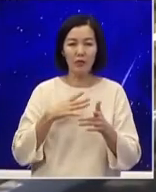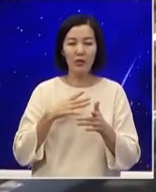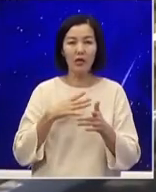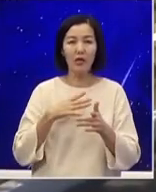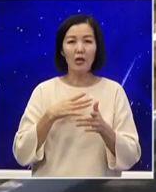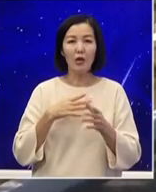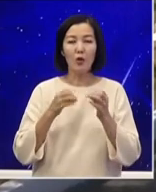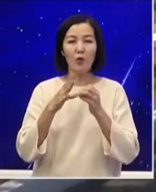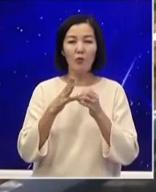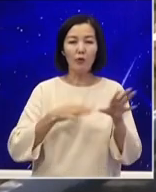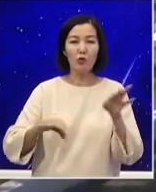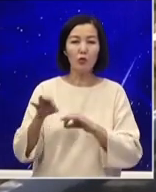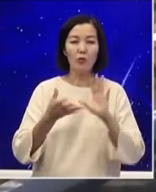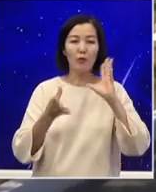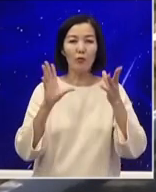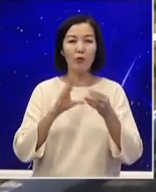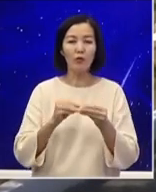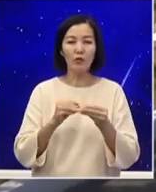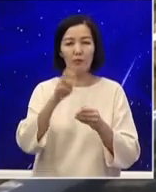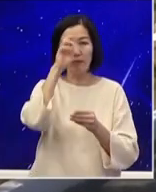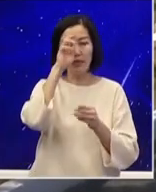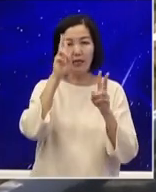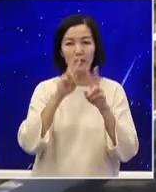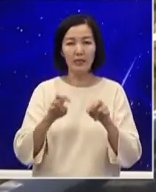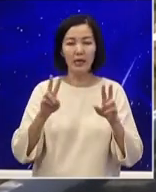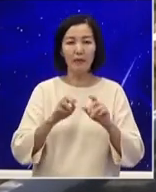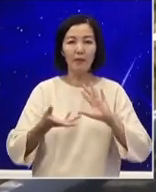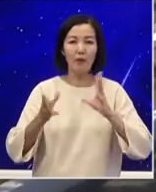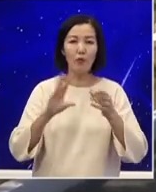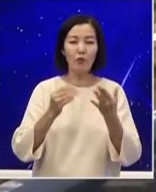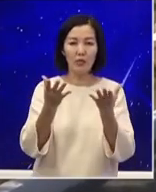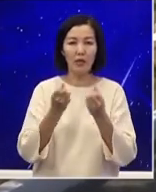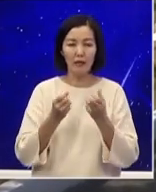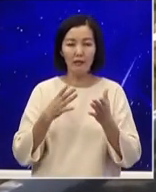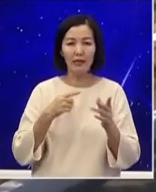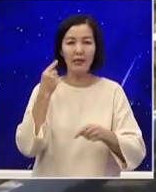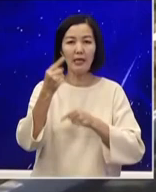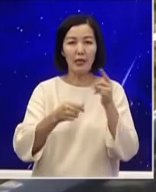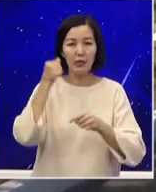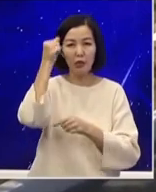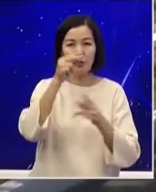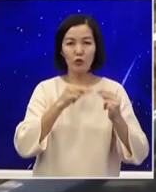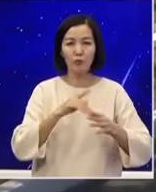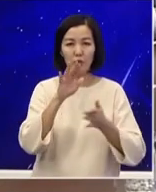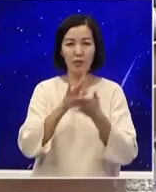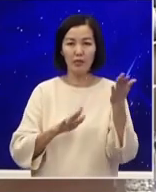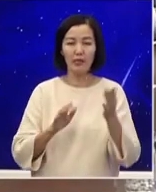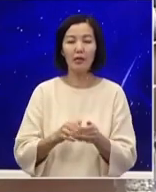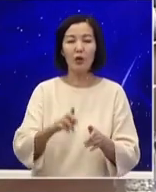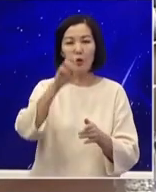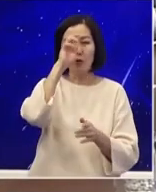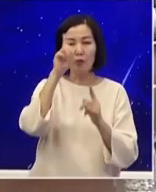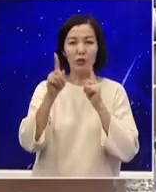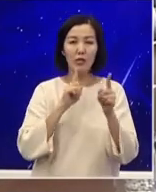Оның ішінде 15 жоба бойынша уже мемлекеттік сараптаманың қорытындысы алынды. Келесі жылы жұмыстары жалғасатын болады. Үкімет